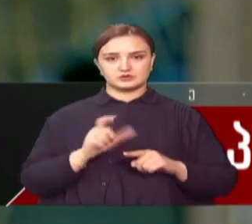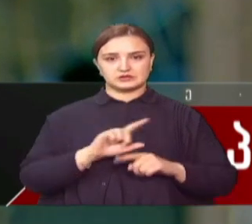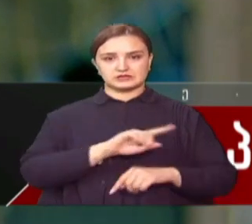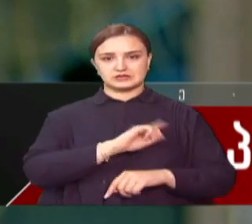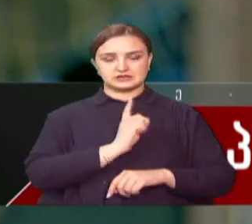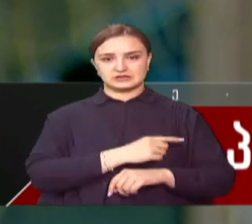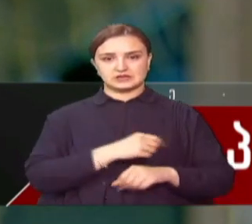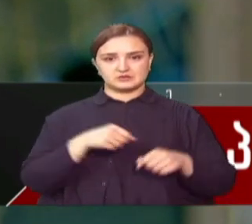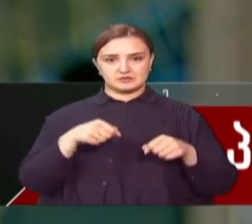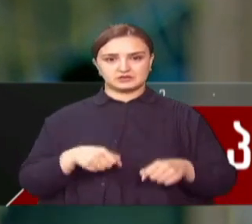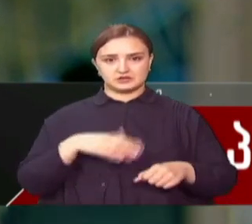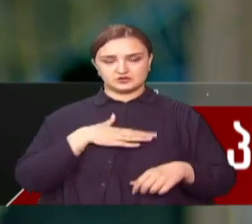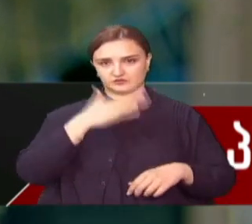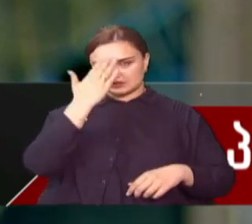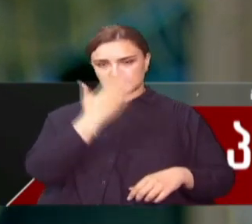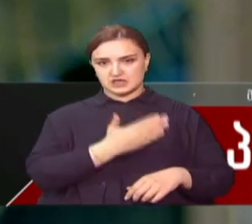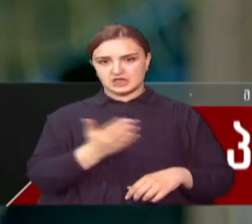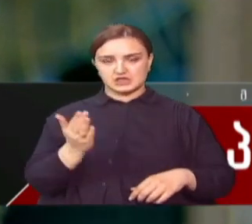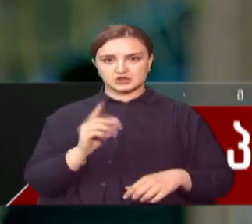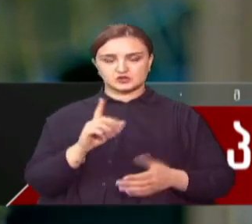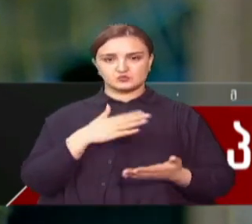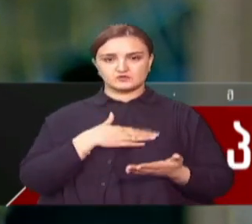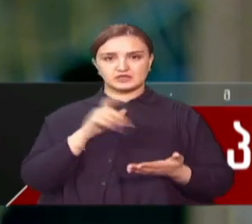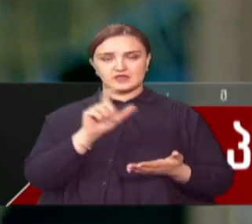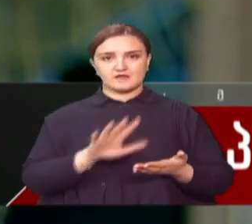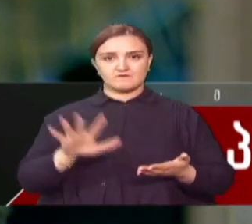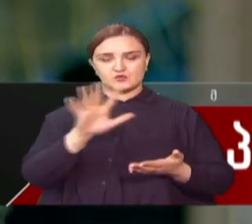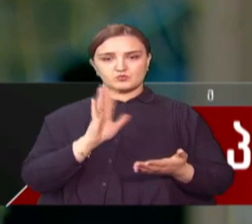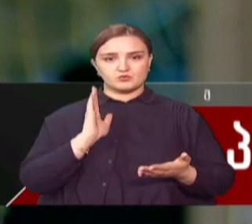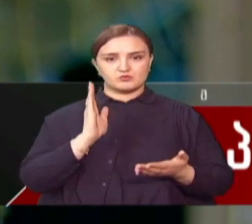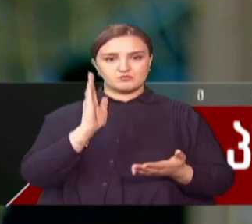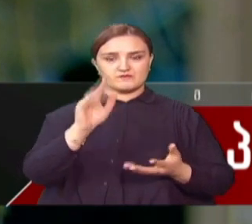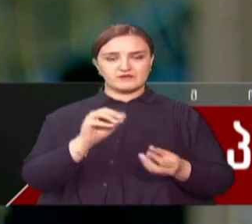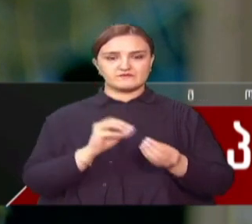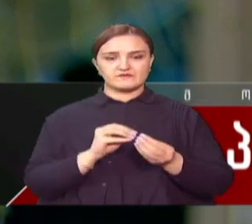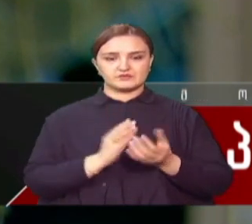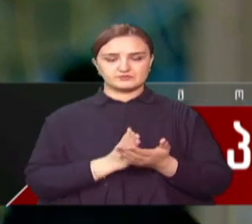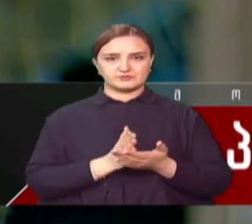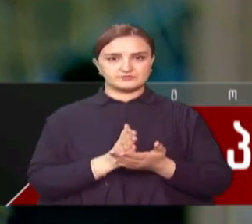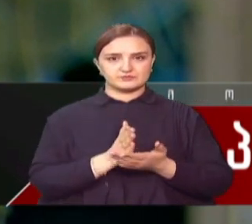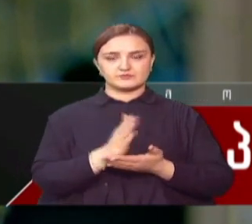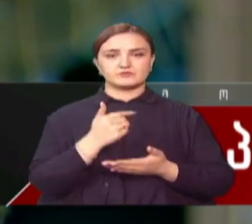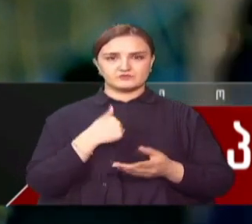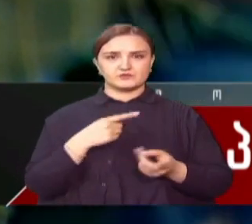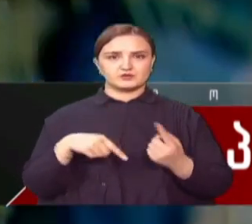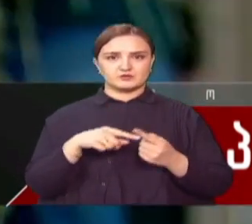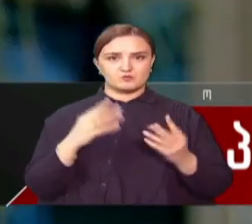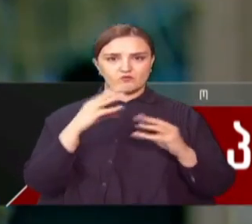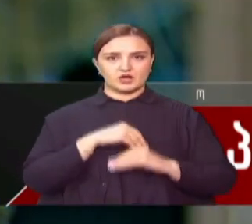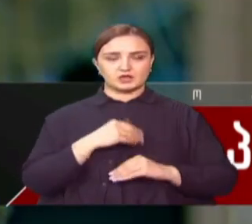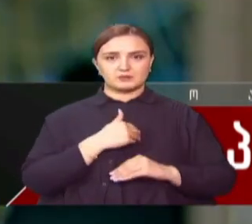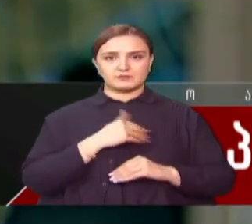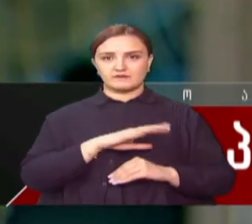ძლიერი მანდატი ჩვენი ხალხის, რომ ჩვენი ევროპული მომავალი შეუქცეოდ პროცესად გვექცია, ჩვენ ეს მოახერხეთ და მინდა